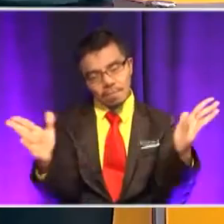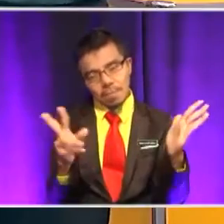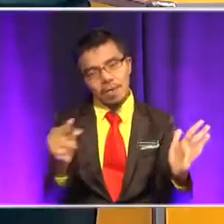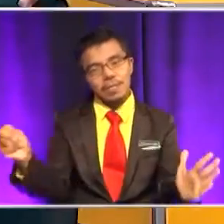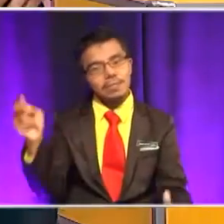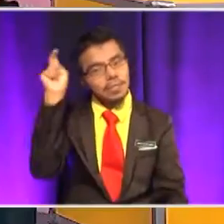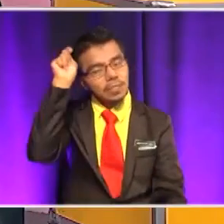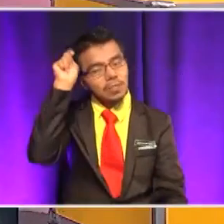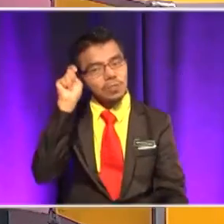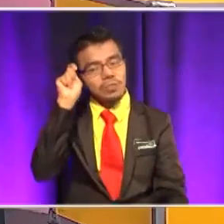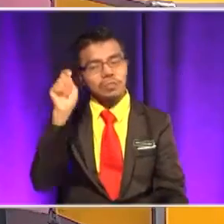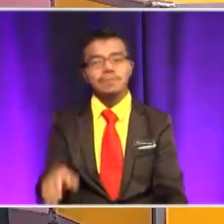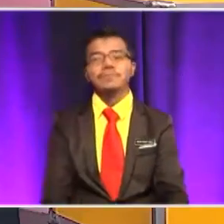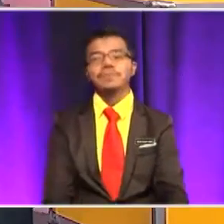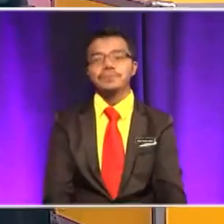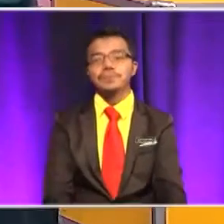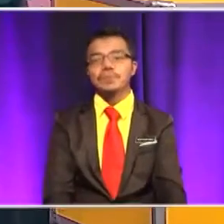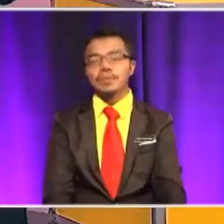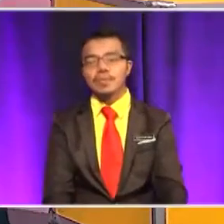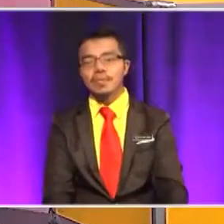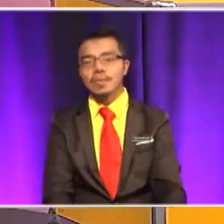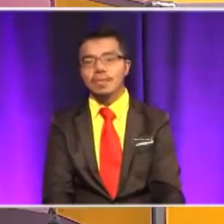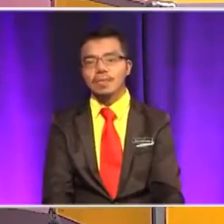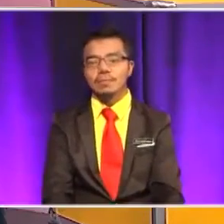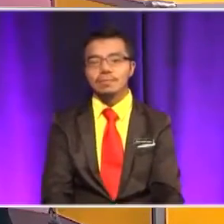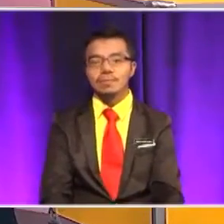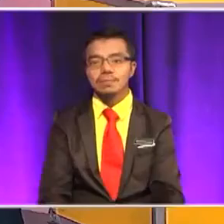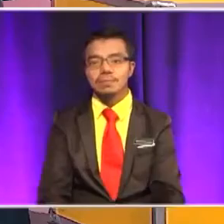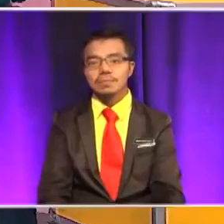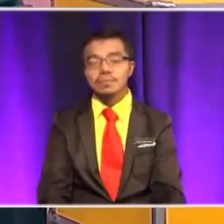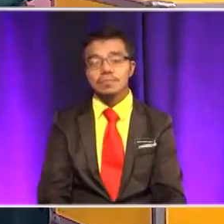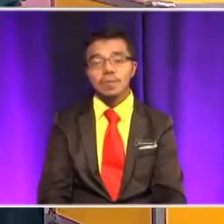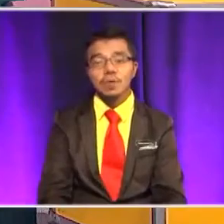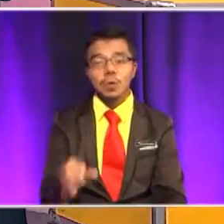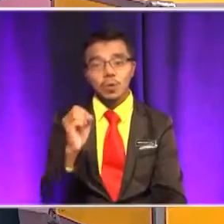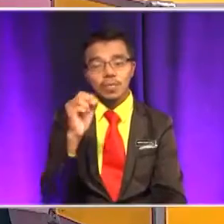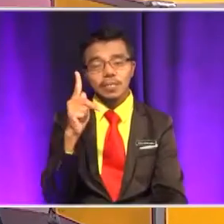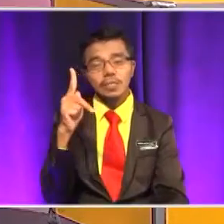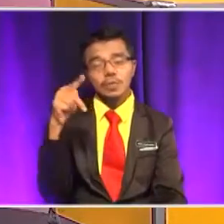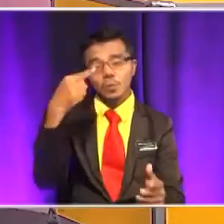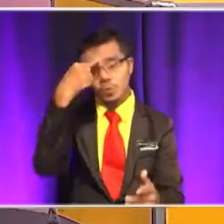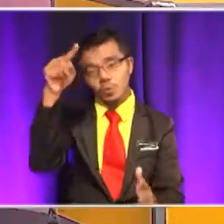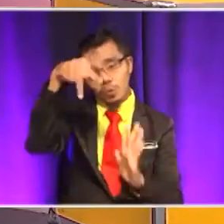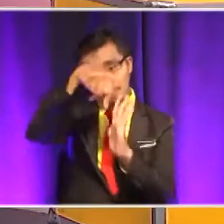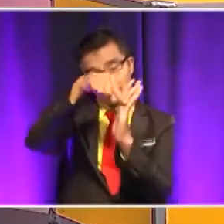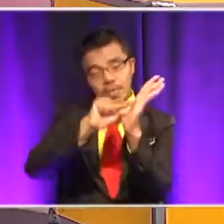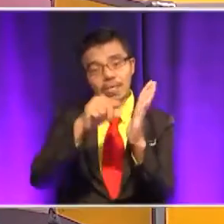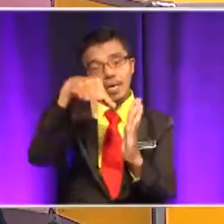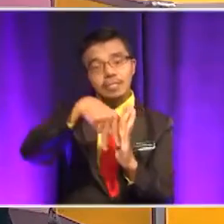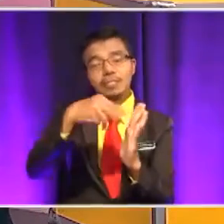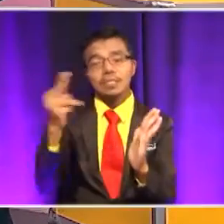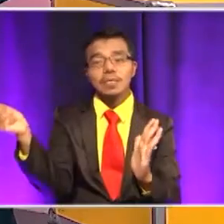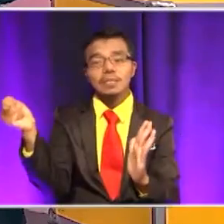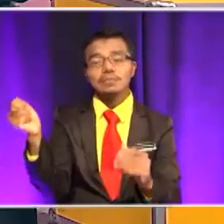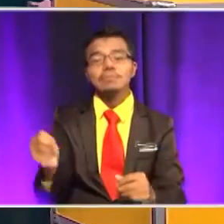untuk proses penghasilan produk dalam proses penghasilan produk murid-murid Kenapa Ham ada beberapa perkara yang perlu kita ambil kira contoh